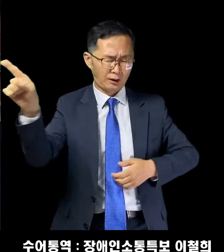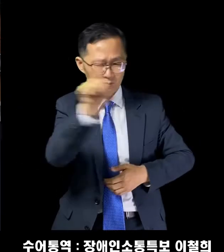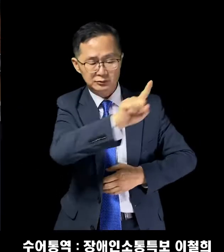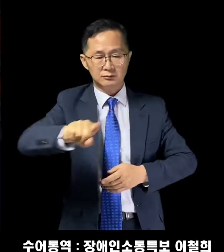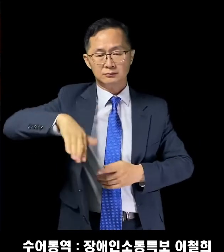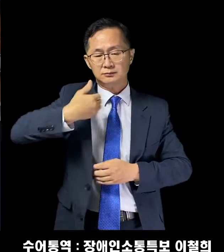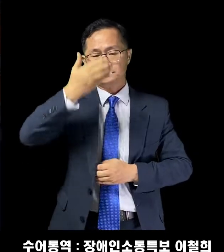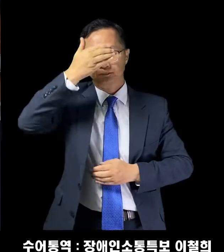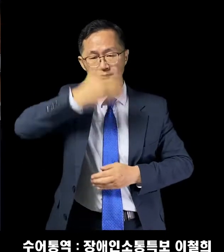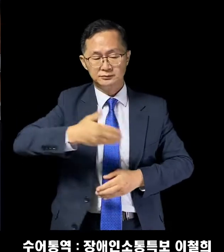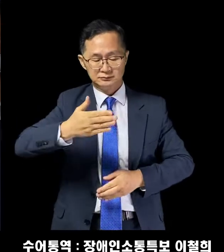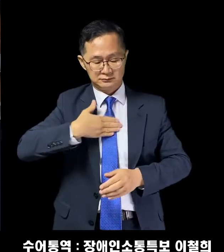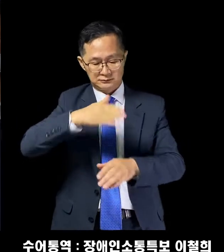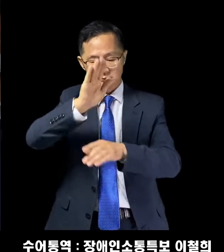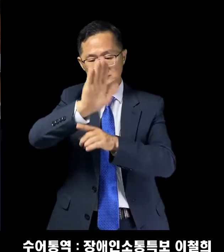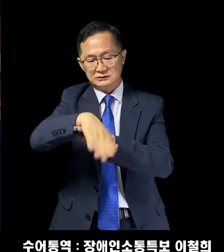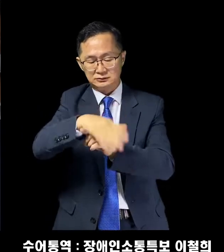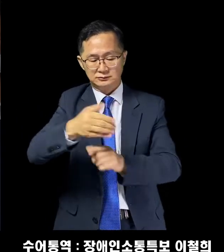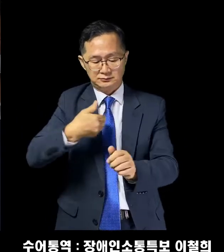이낙연